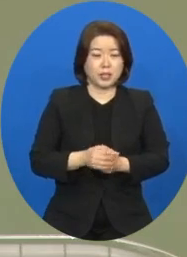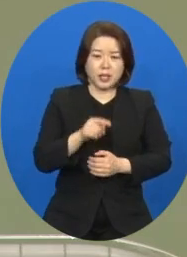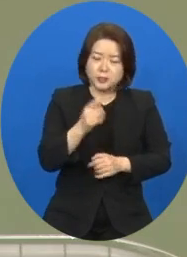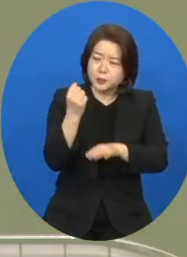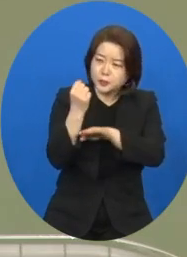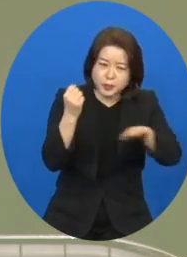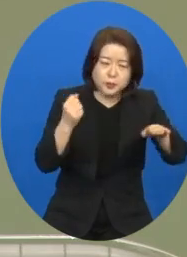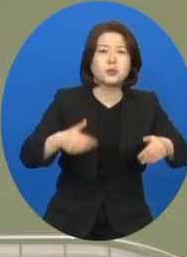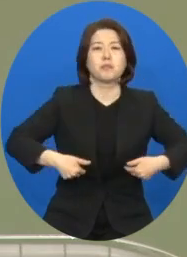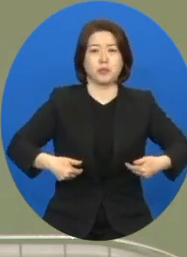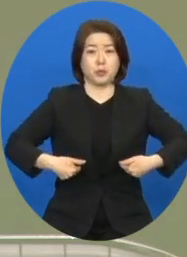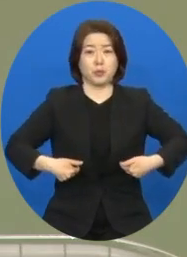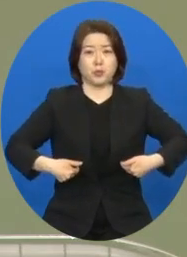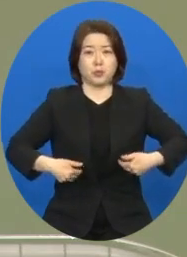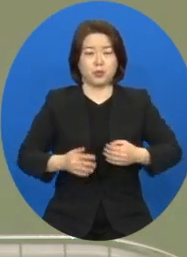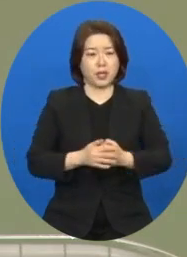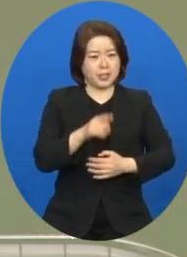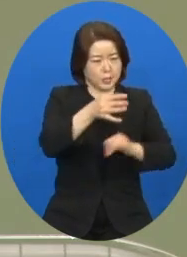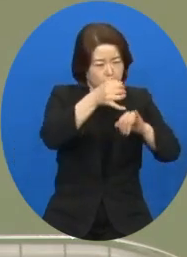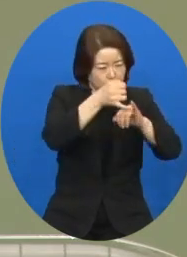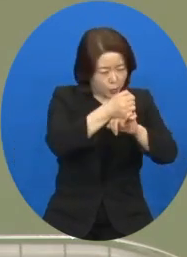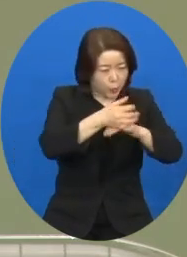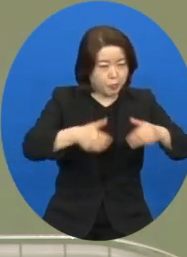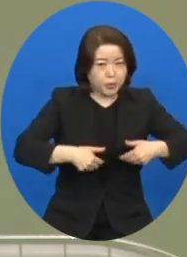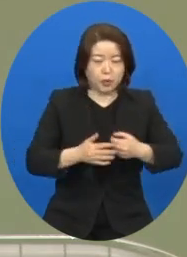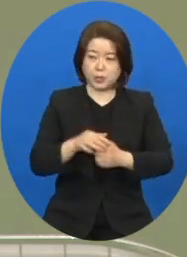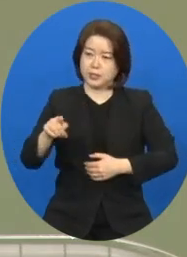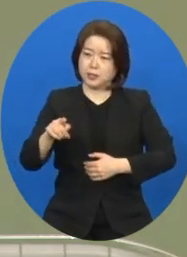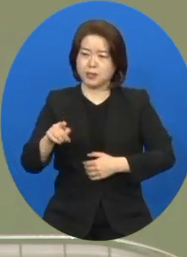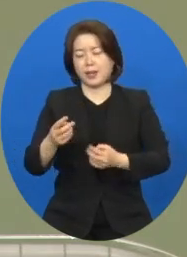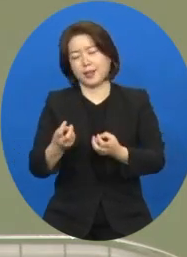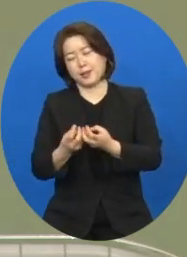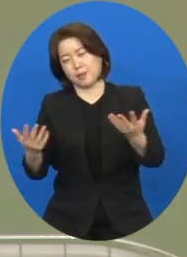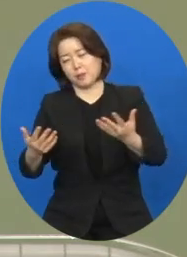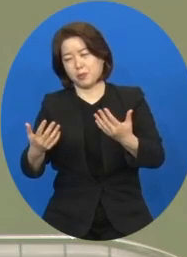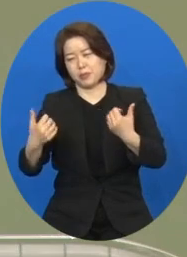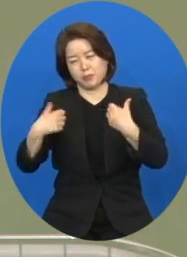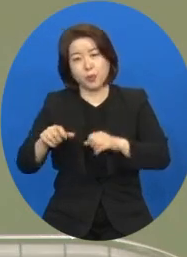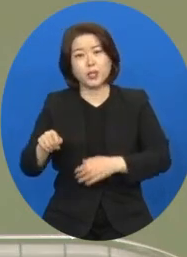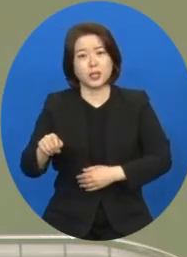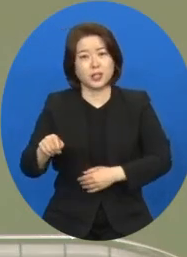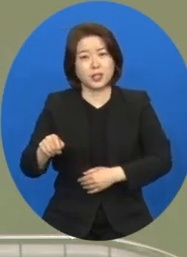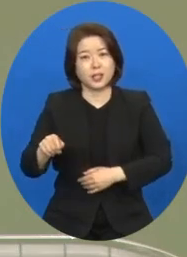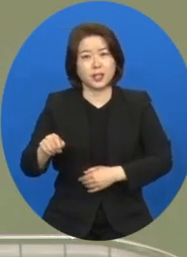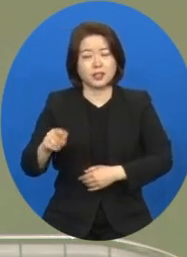있어야 되잖아요. 어떤 것은 꼭 해야 되고 어떤 것은 어쩔 수 없이 못하는 거고.